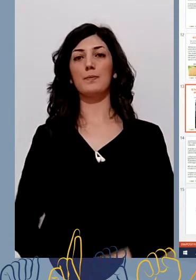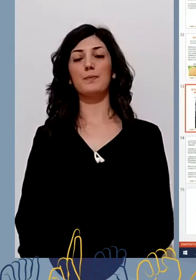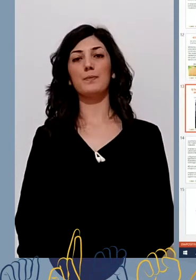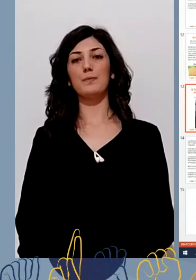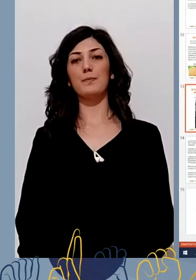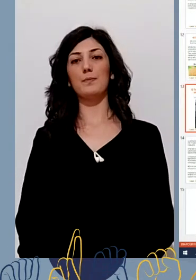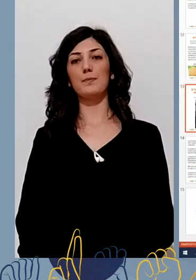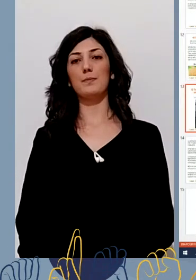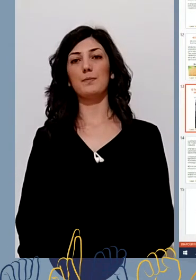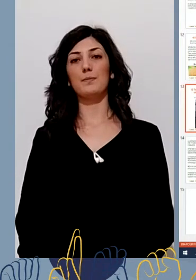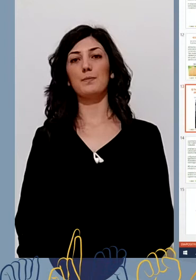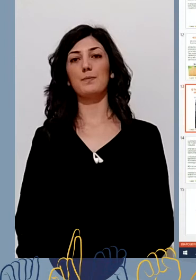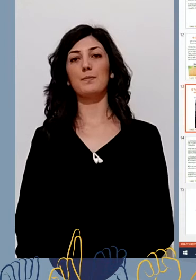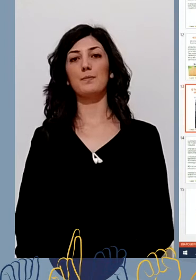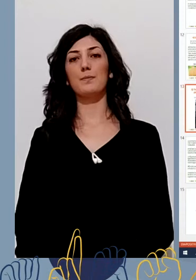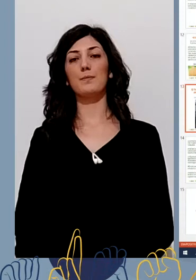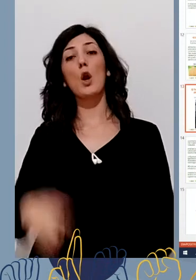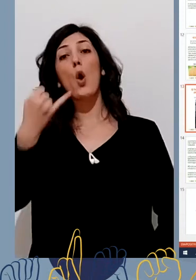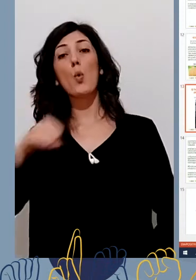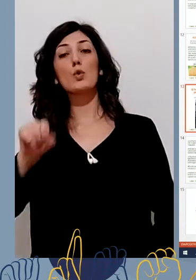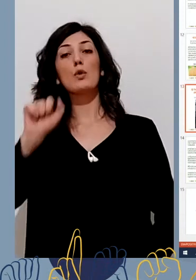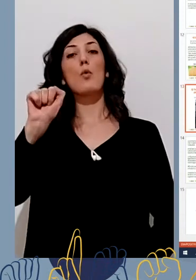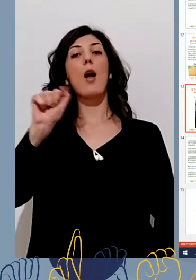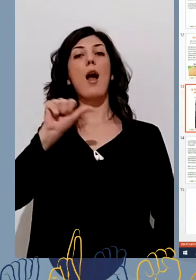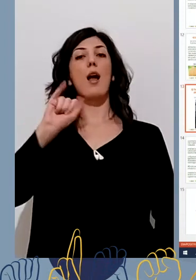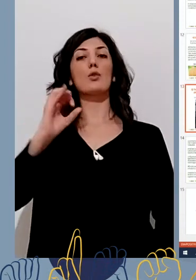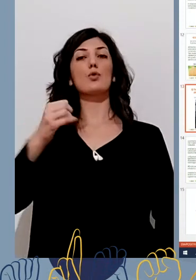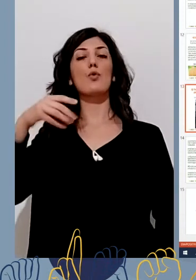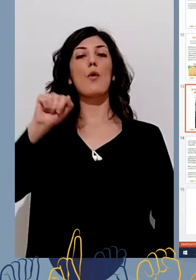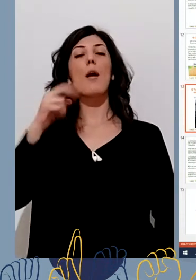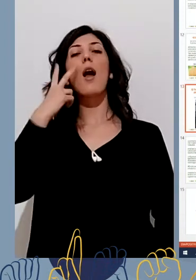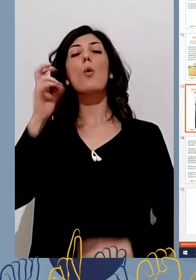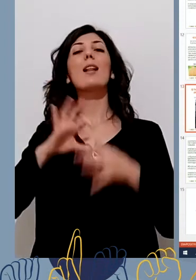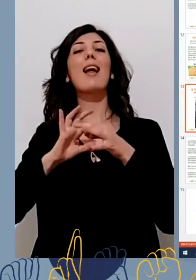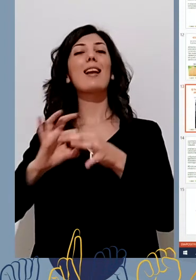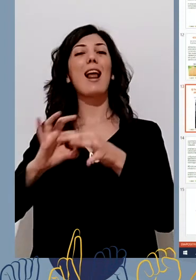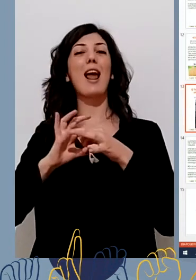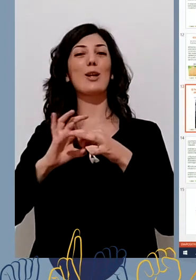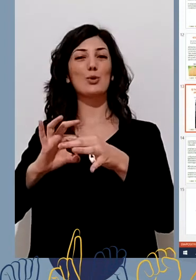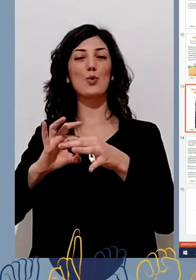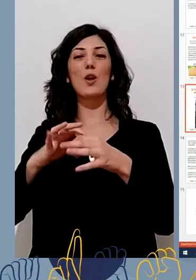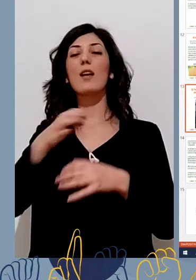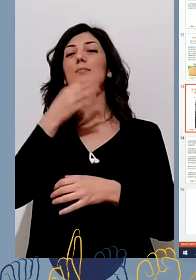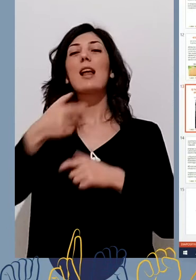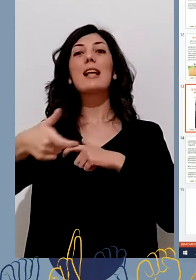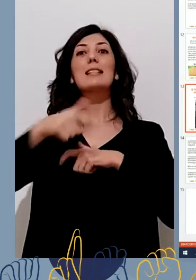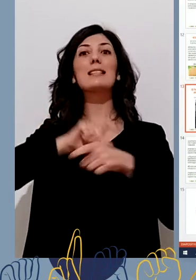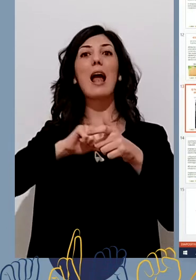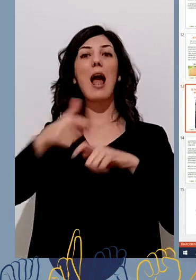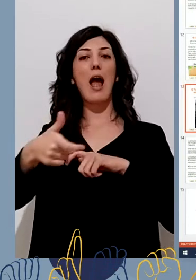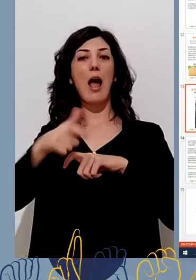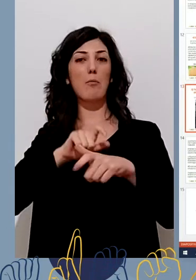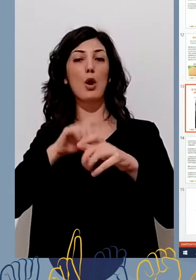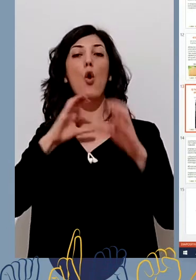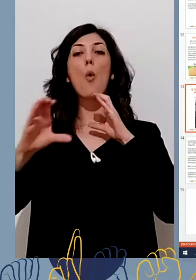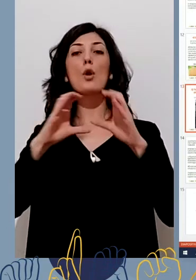L'ultimo assioma riguarda proprio la relazione, ovvero tutti gli scambi di comunicazione possono essere simmetrici